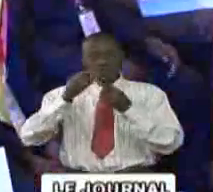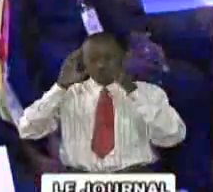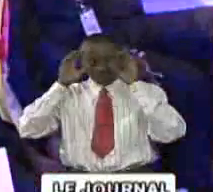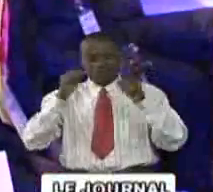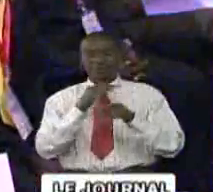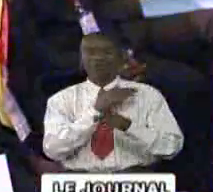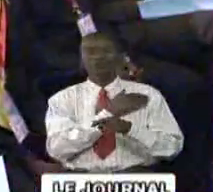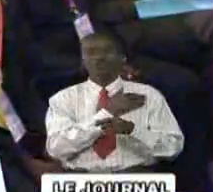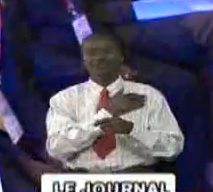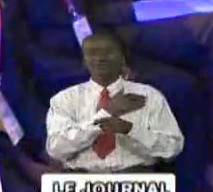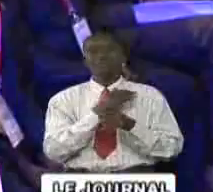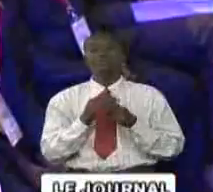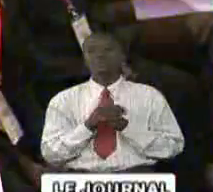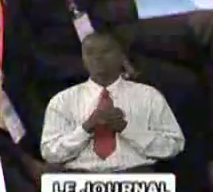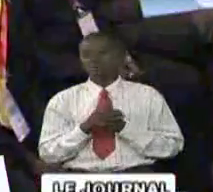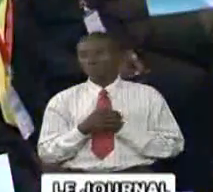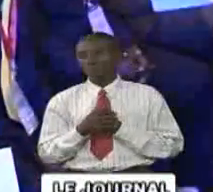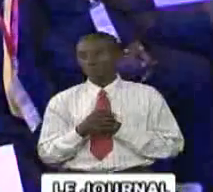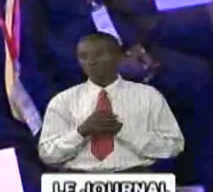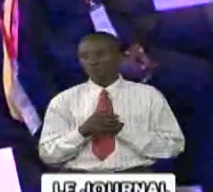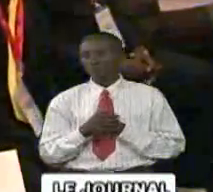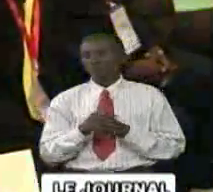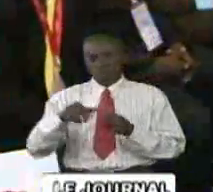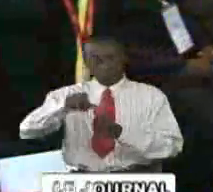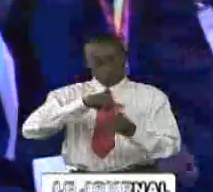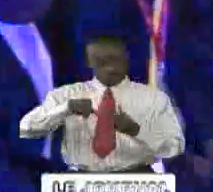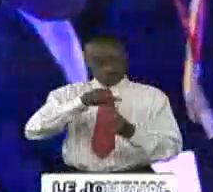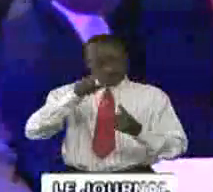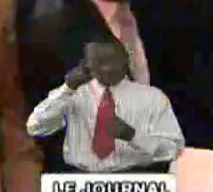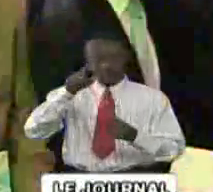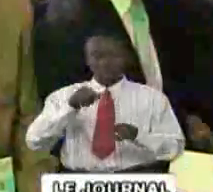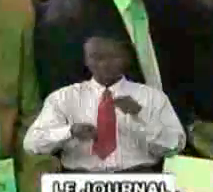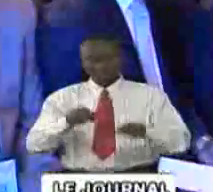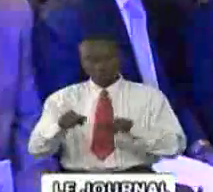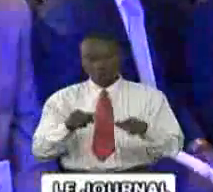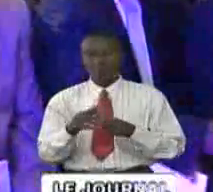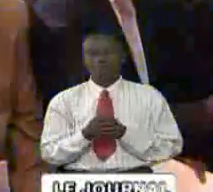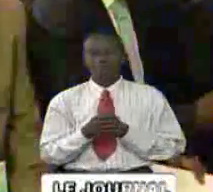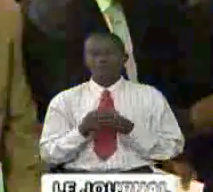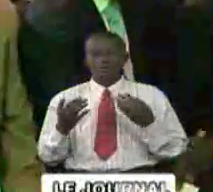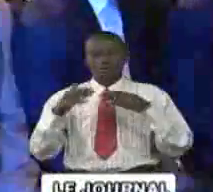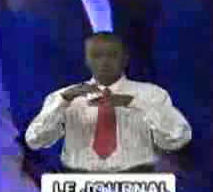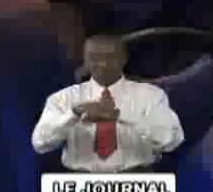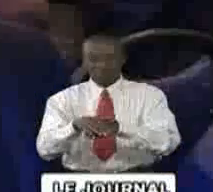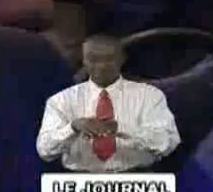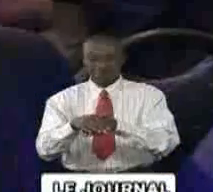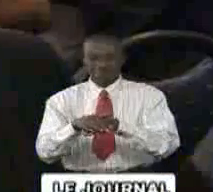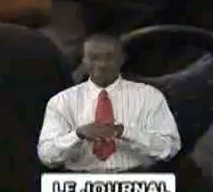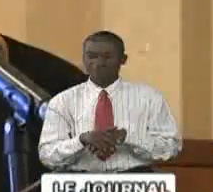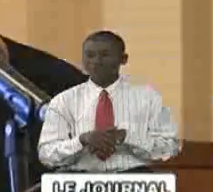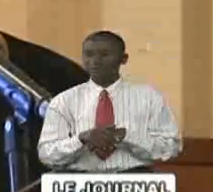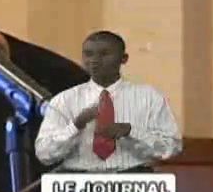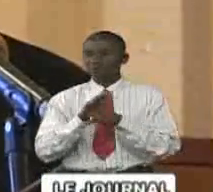son excellence Joseph Kabila Kabongo. Ces tours, qui connaîtra la participation de plusieurs